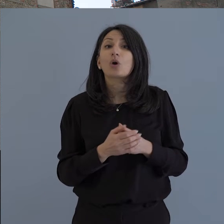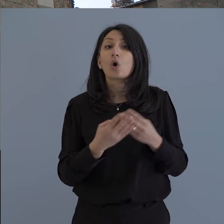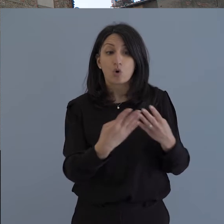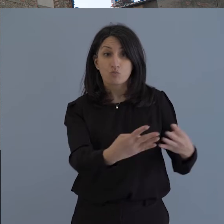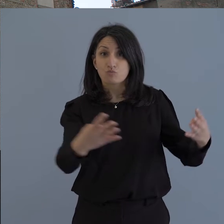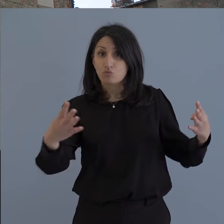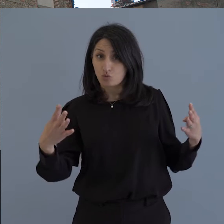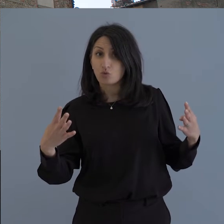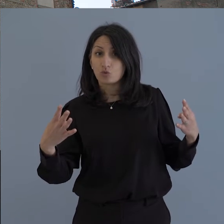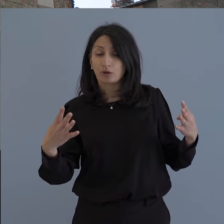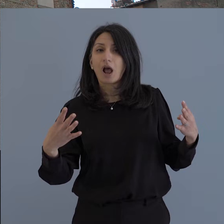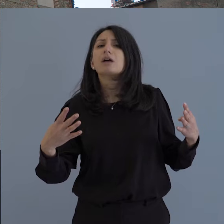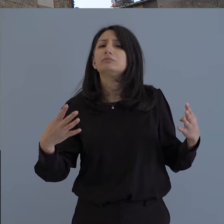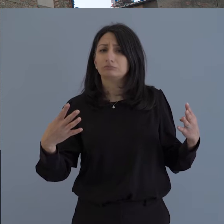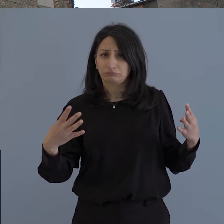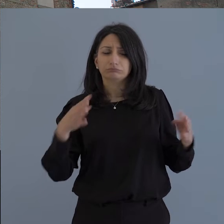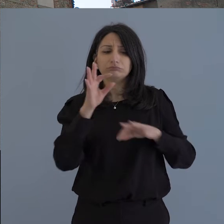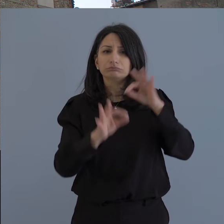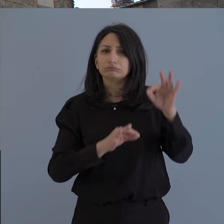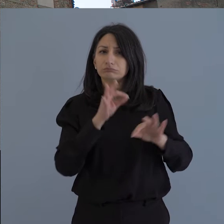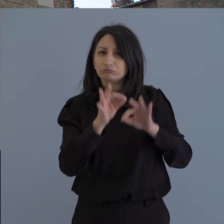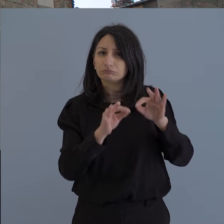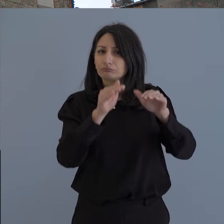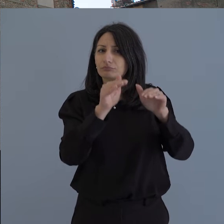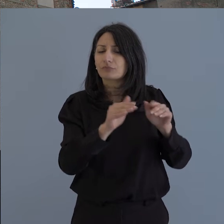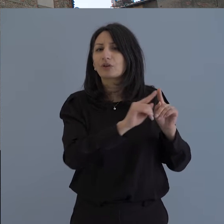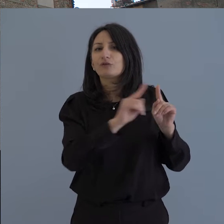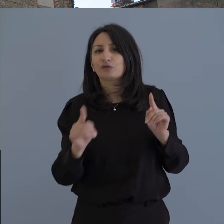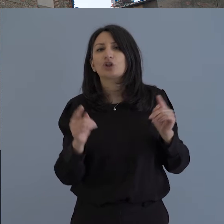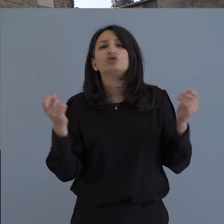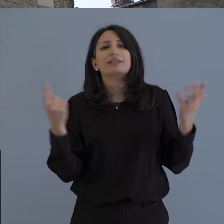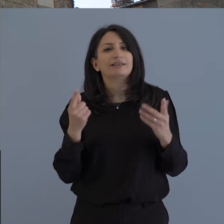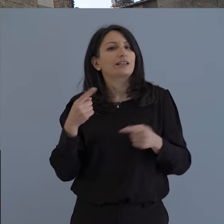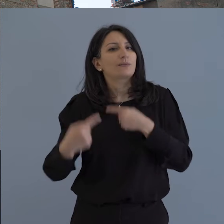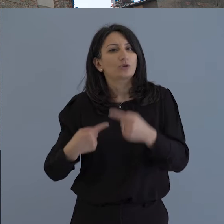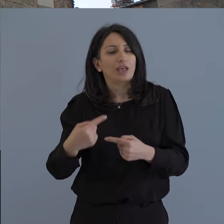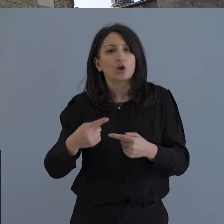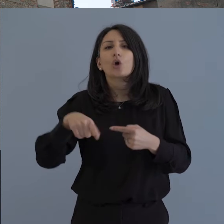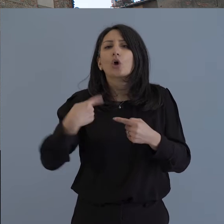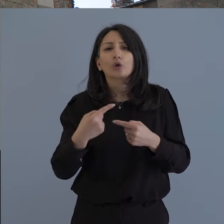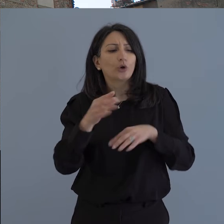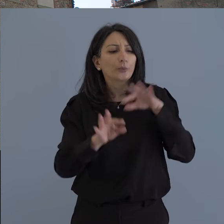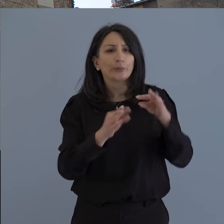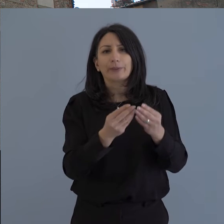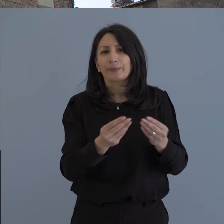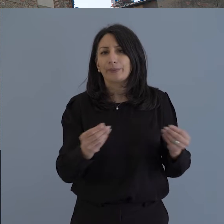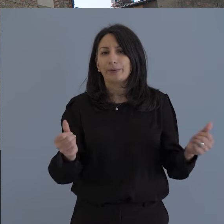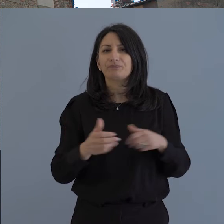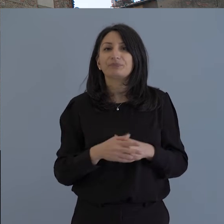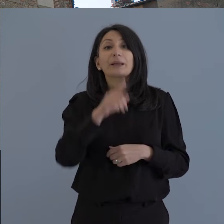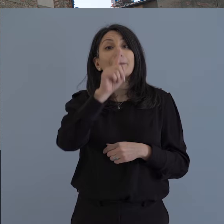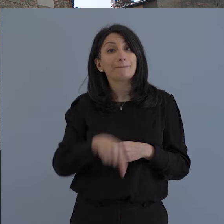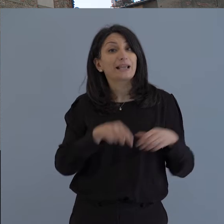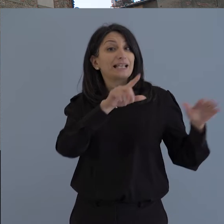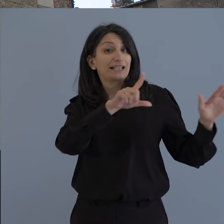mura, tuttavia, vennero tutelate e mantenute fino al XVII secolo, quando caddero in oblio.